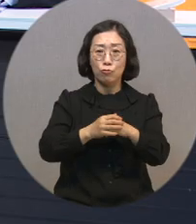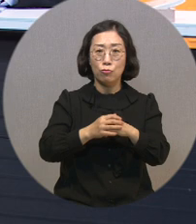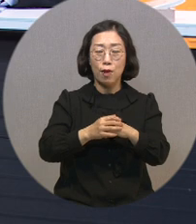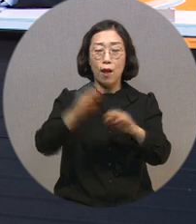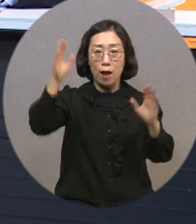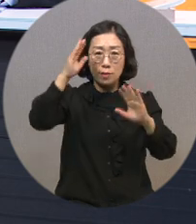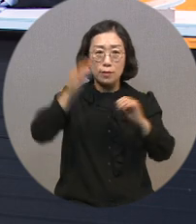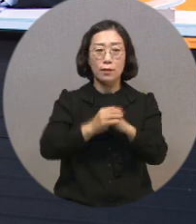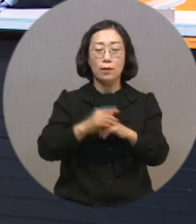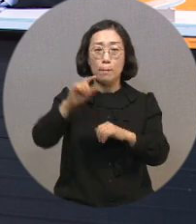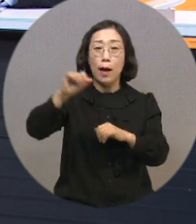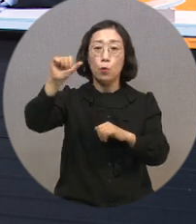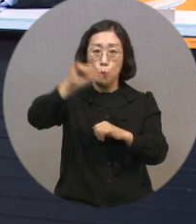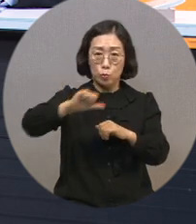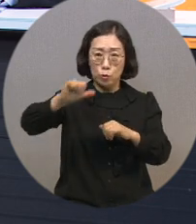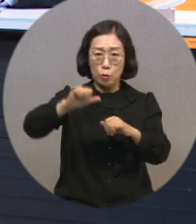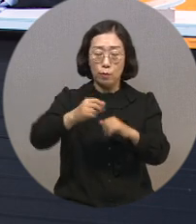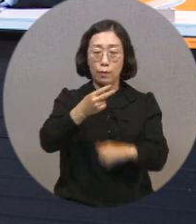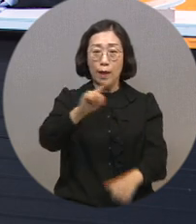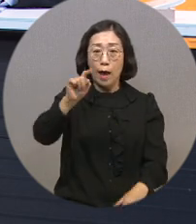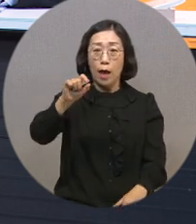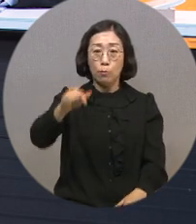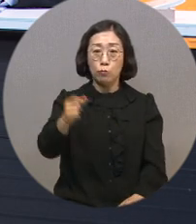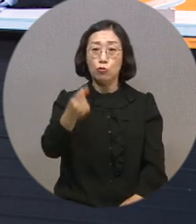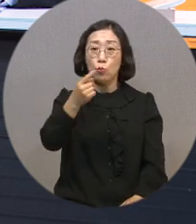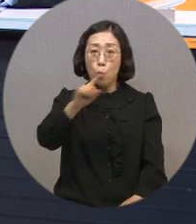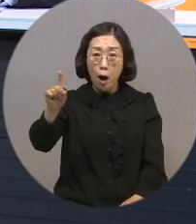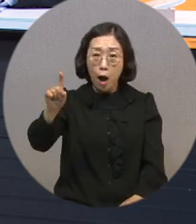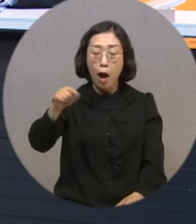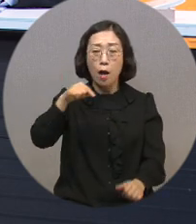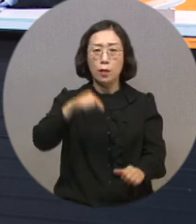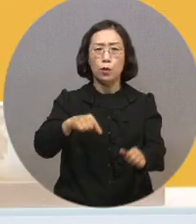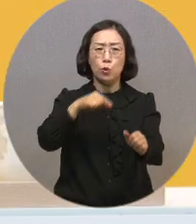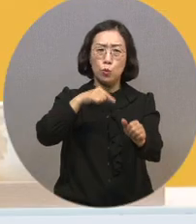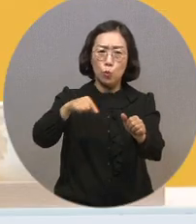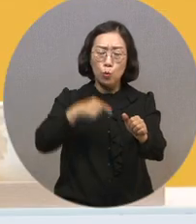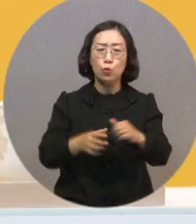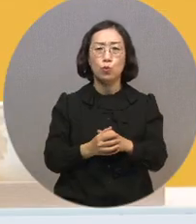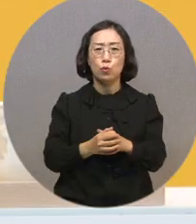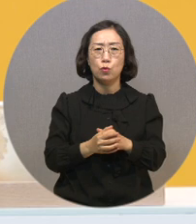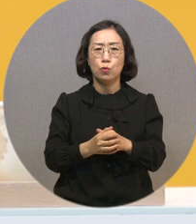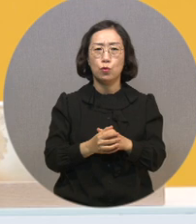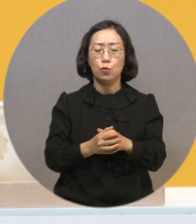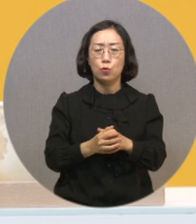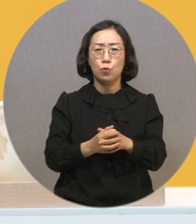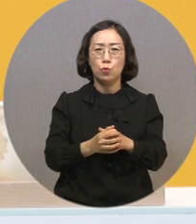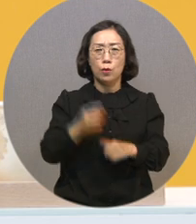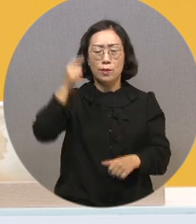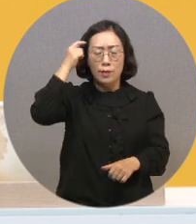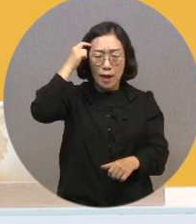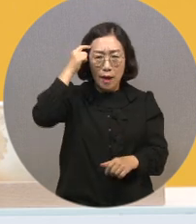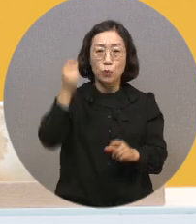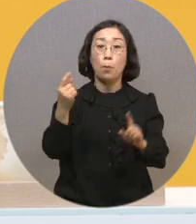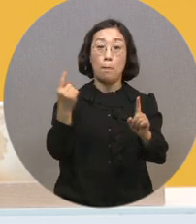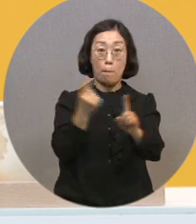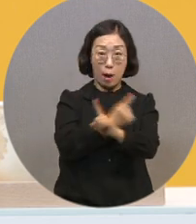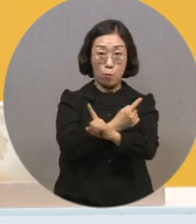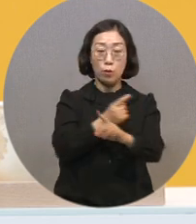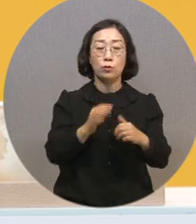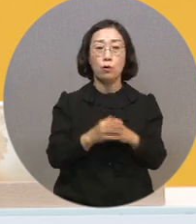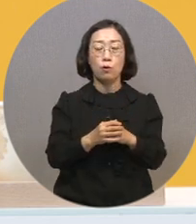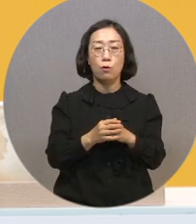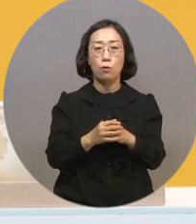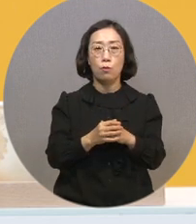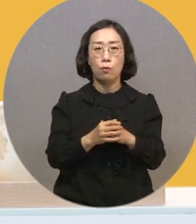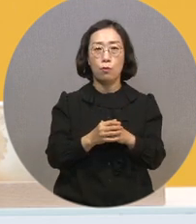예. 그래서 다문화의 교육은 이제 우리는 다문화라는 인식 구조를 가진다기보다는 우리는 지금